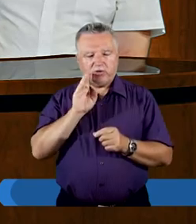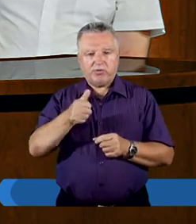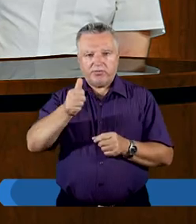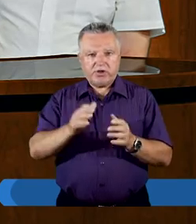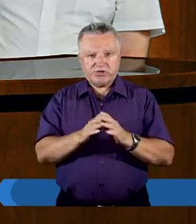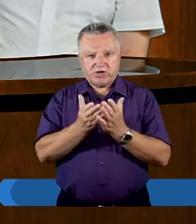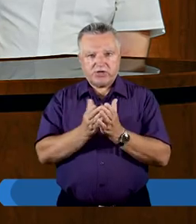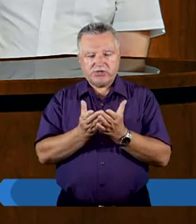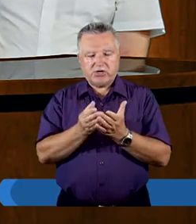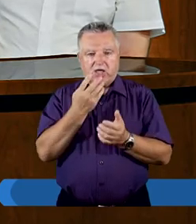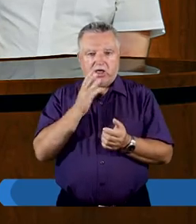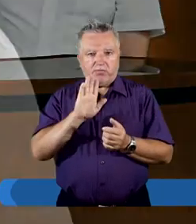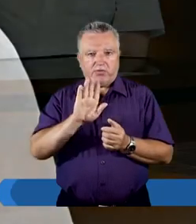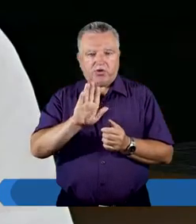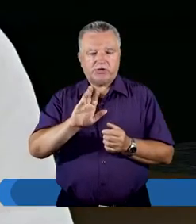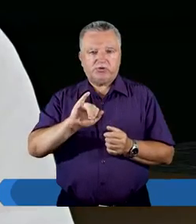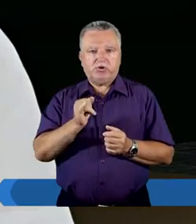no to pokazuje, jak